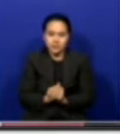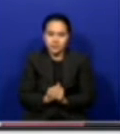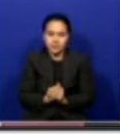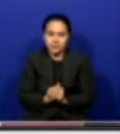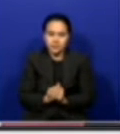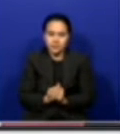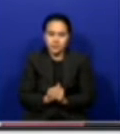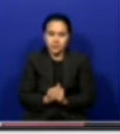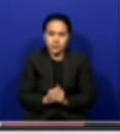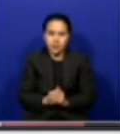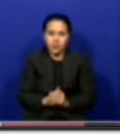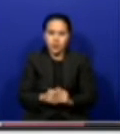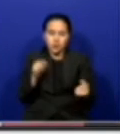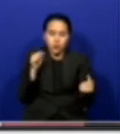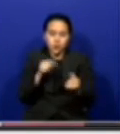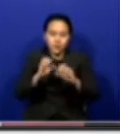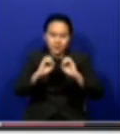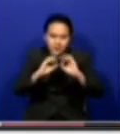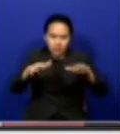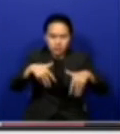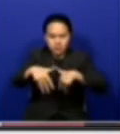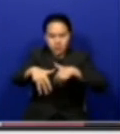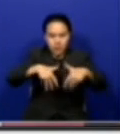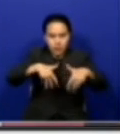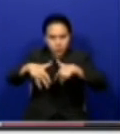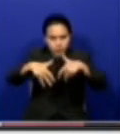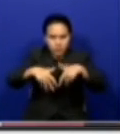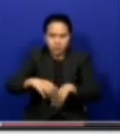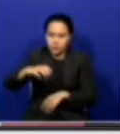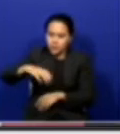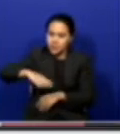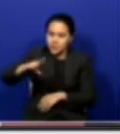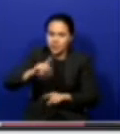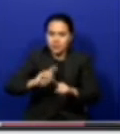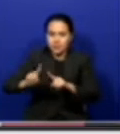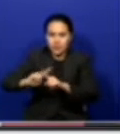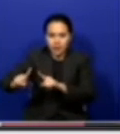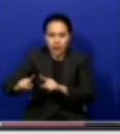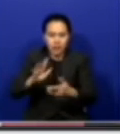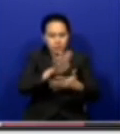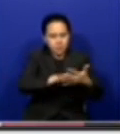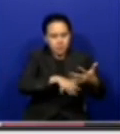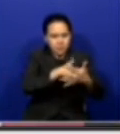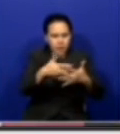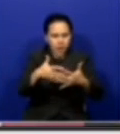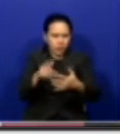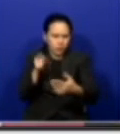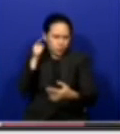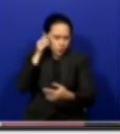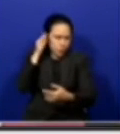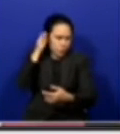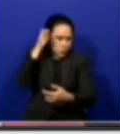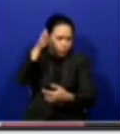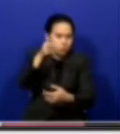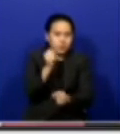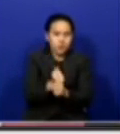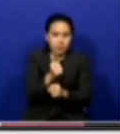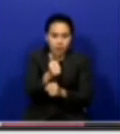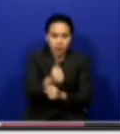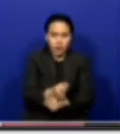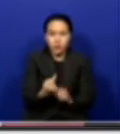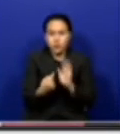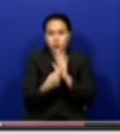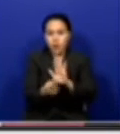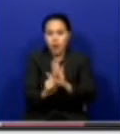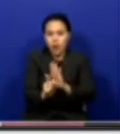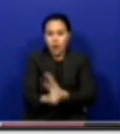การความชัดเจนเพื่อให้ประชาชนผู้ประกอบการนั้นวางแผนสำหรับอนาคตได้เช่นการบอกกล่าวถึ